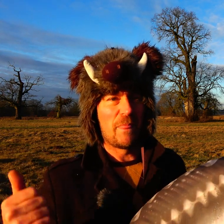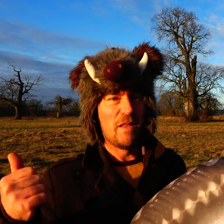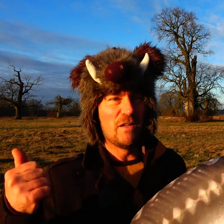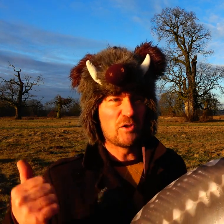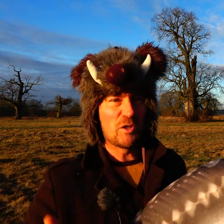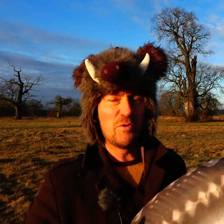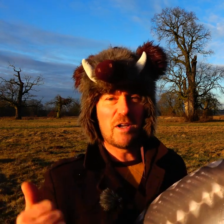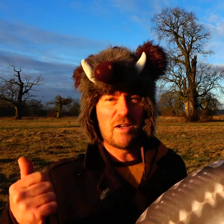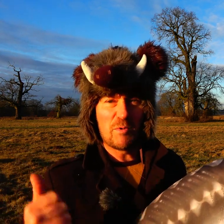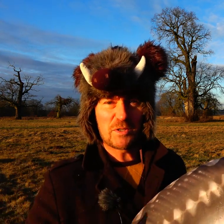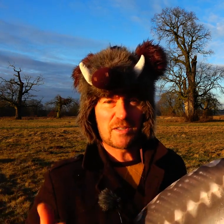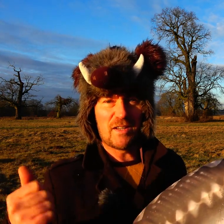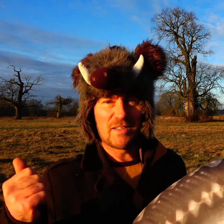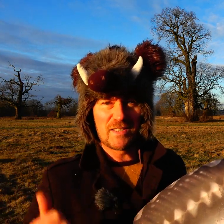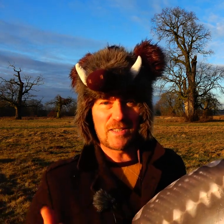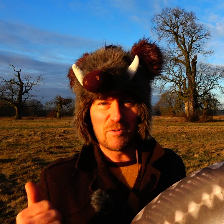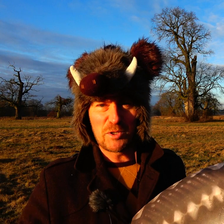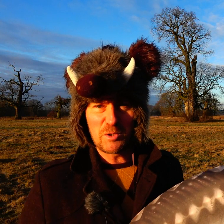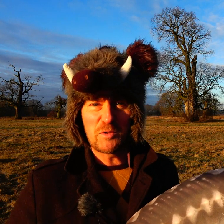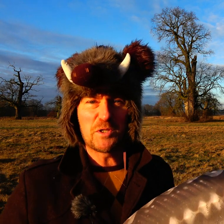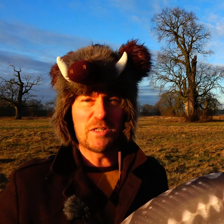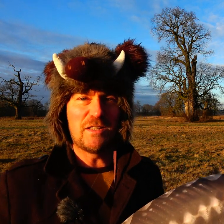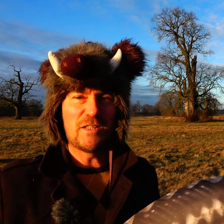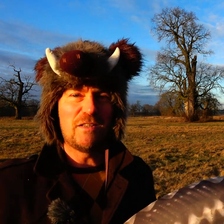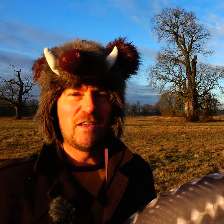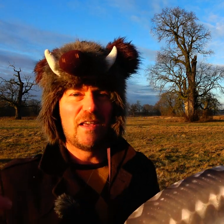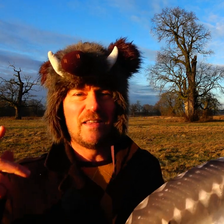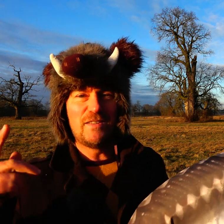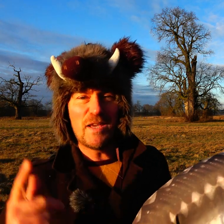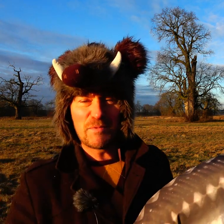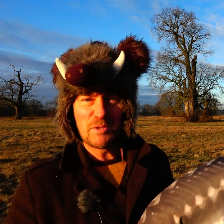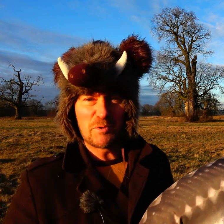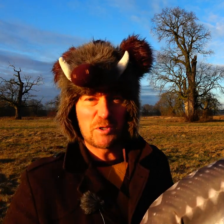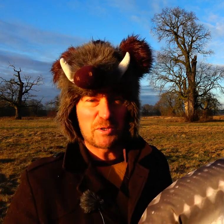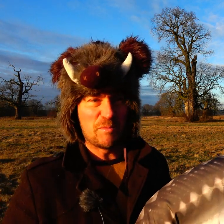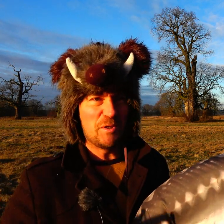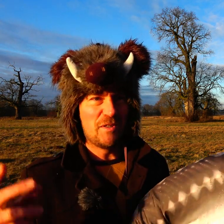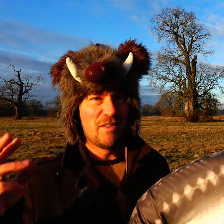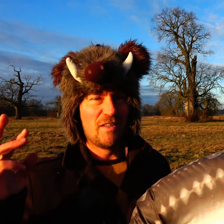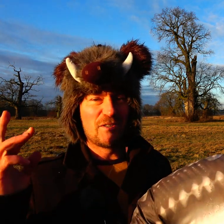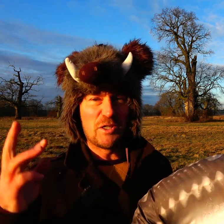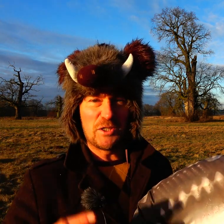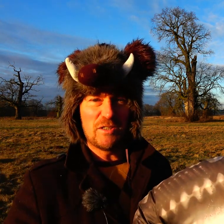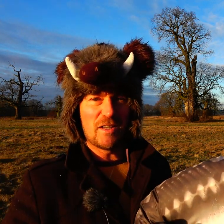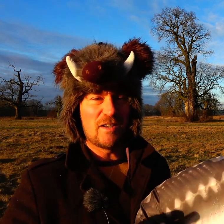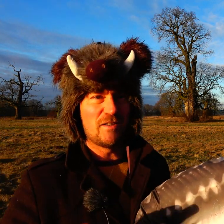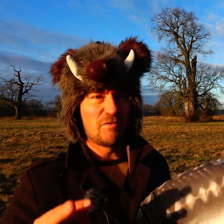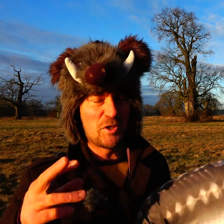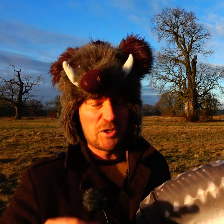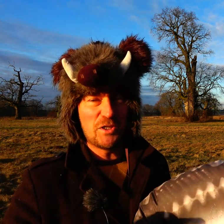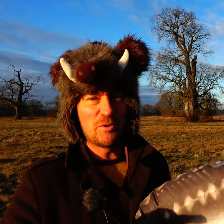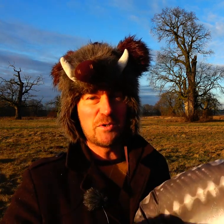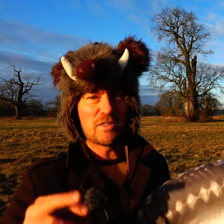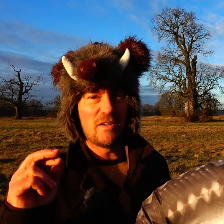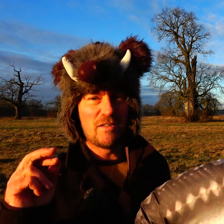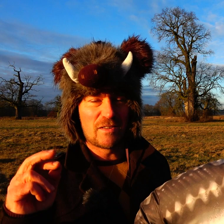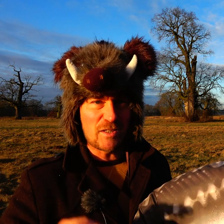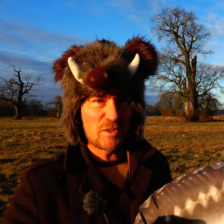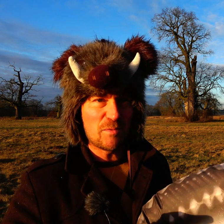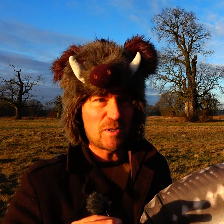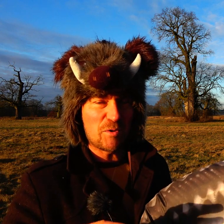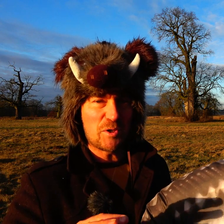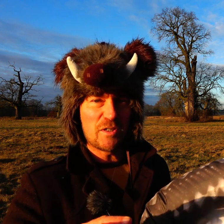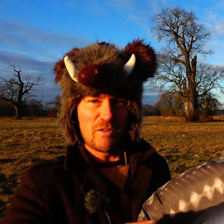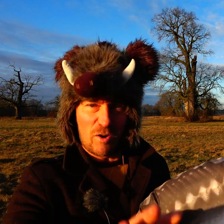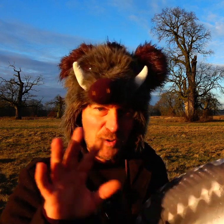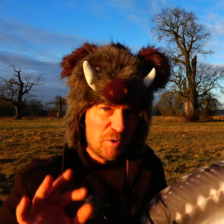Bałtyckim żegluga morska chce założyć również nadajniki. Niemcy już to zrobili. W Cieśninie Duńskiej też